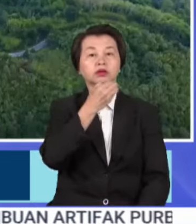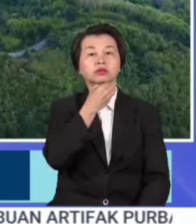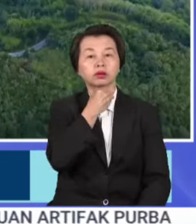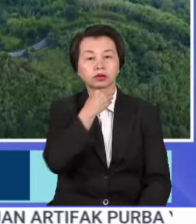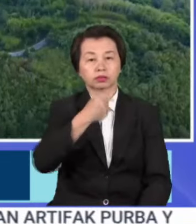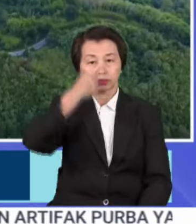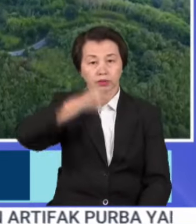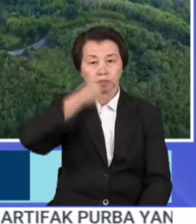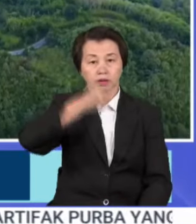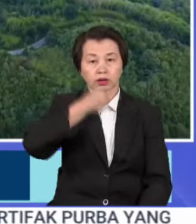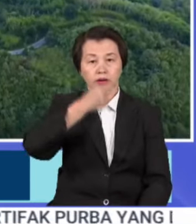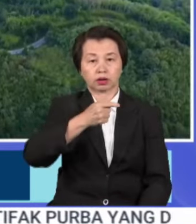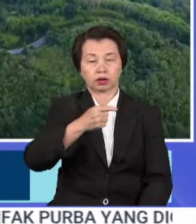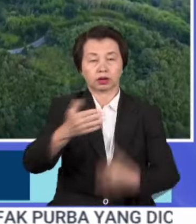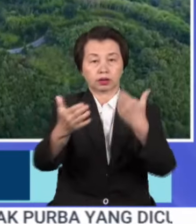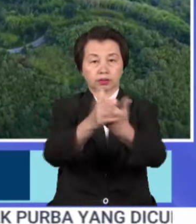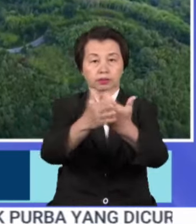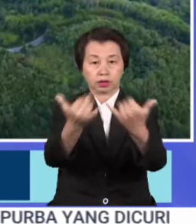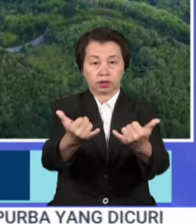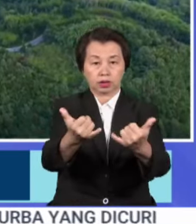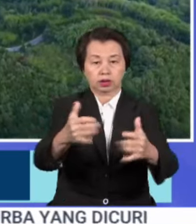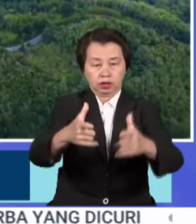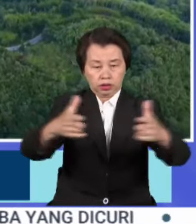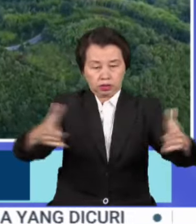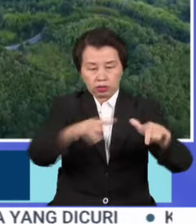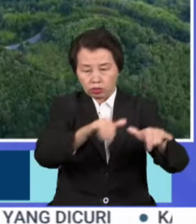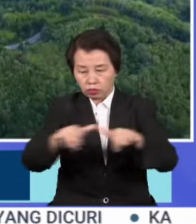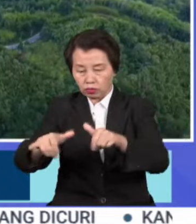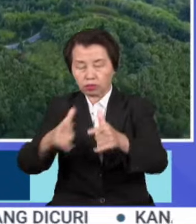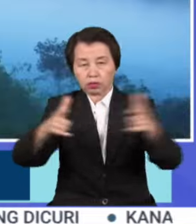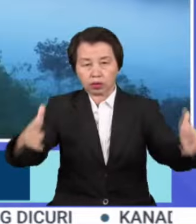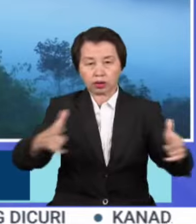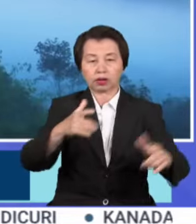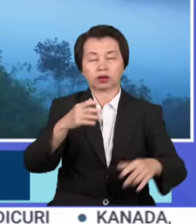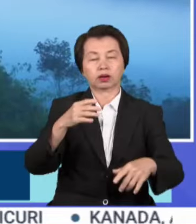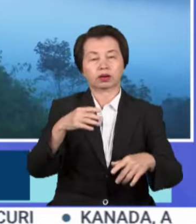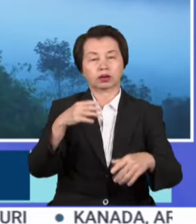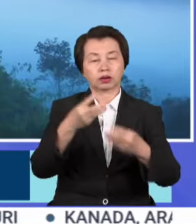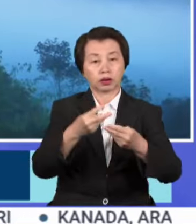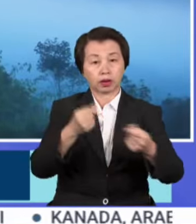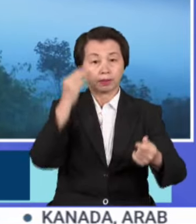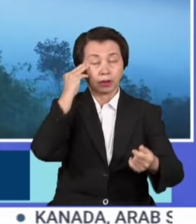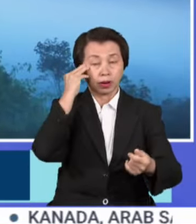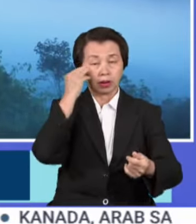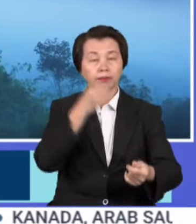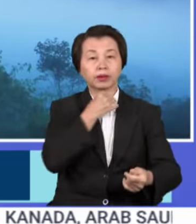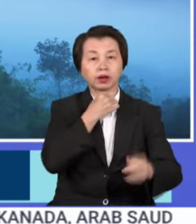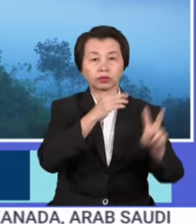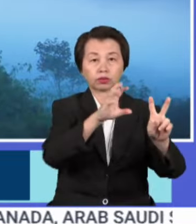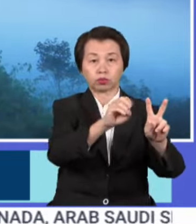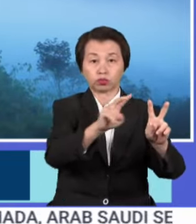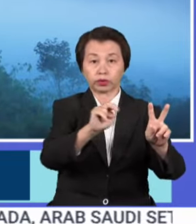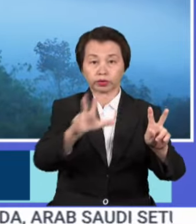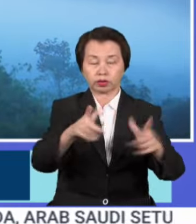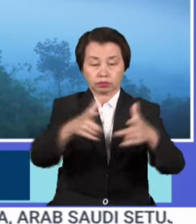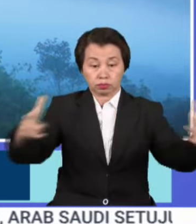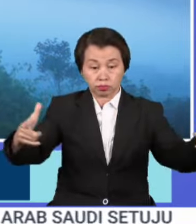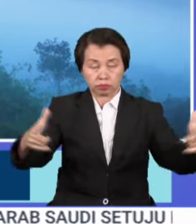Mohamad berkata, sehingga kini keluasan tanah rizab Melayu di Perak bagi tahun 2023 adalah